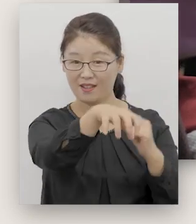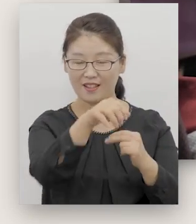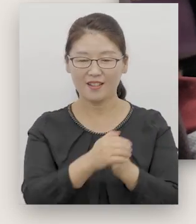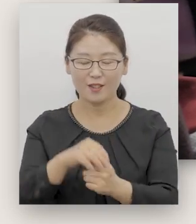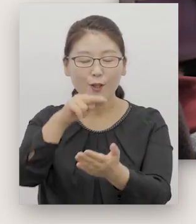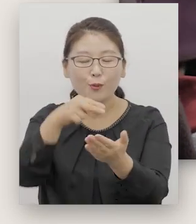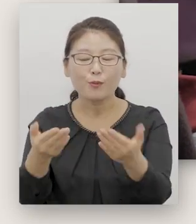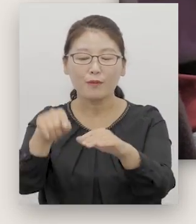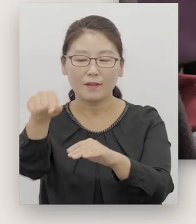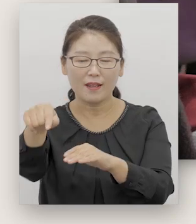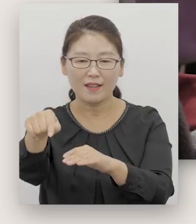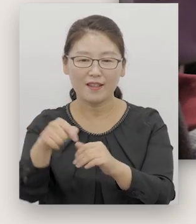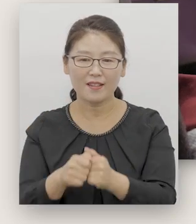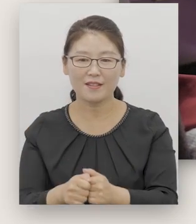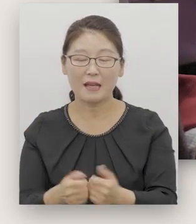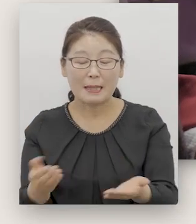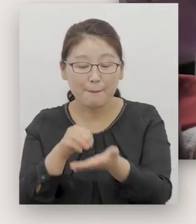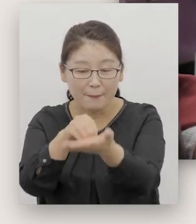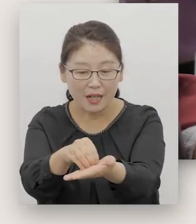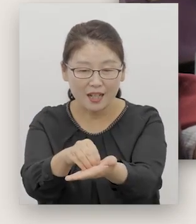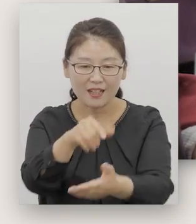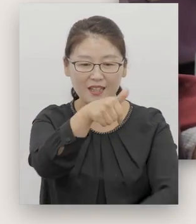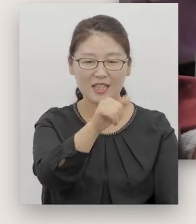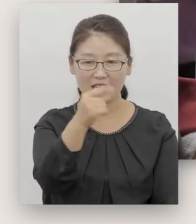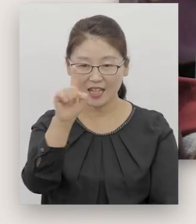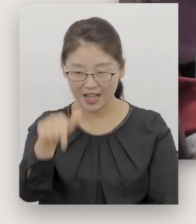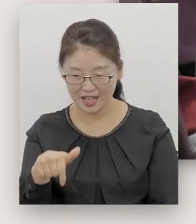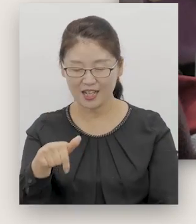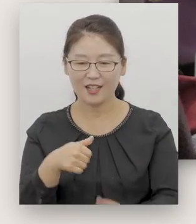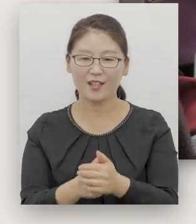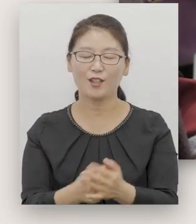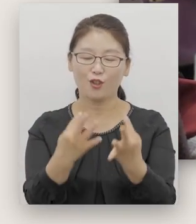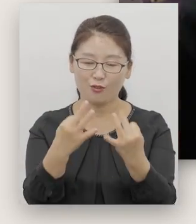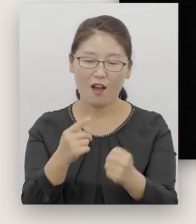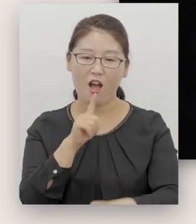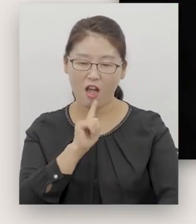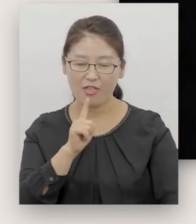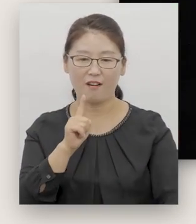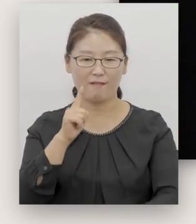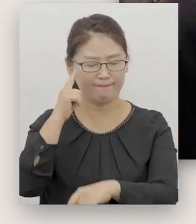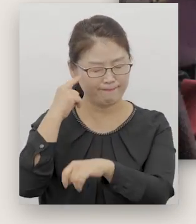뭐 기하학이라든지 수학, 언어학 같은 다양한 학문들을 섭렵하게 됩니다.